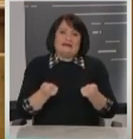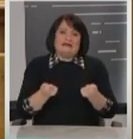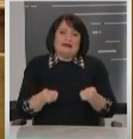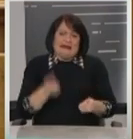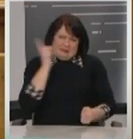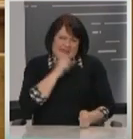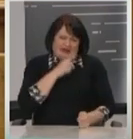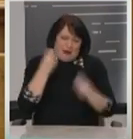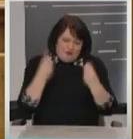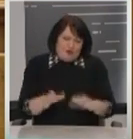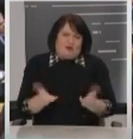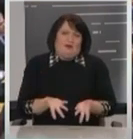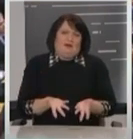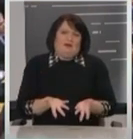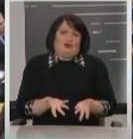Λαθροχειρία ασχής του είδους.